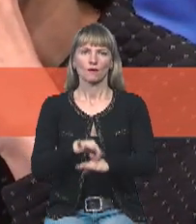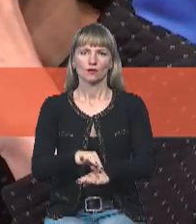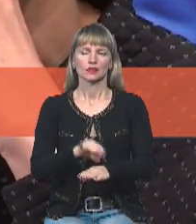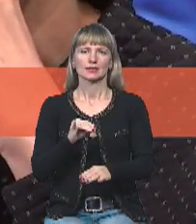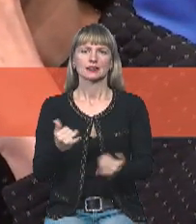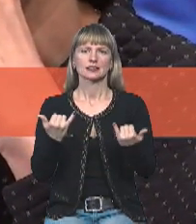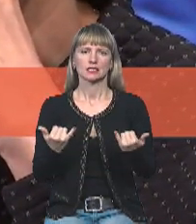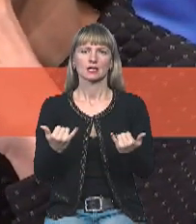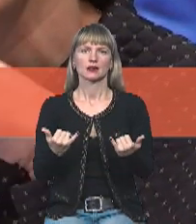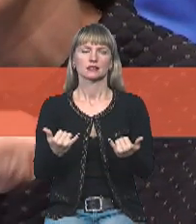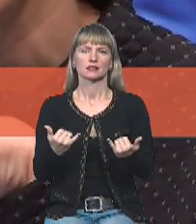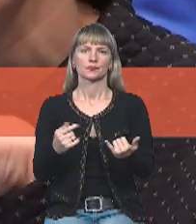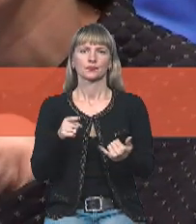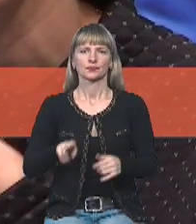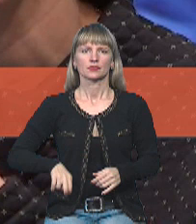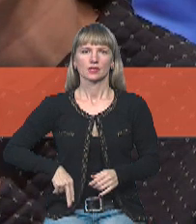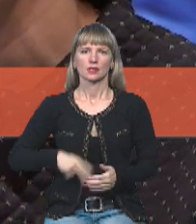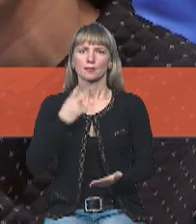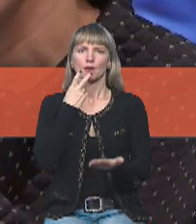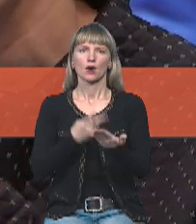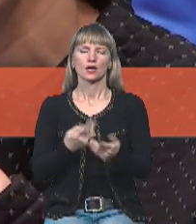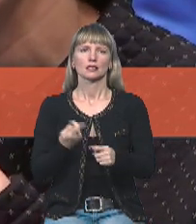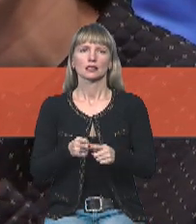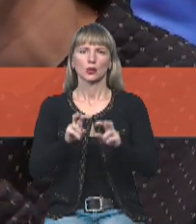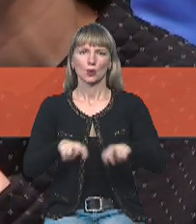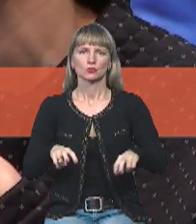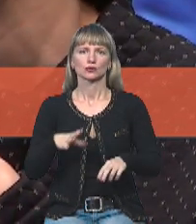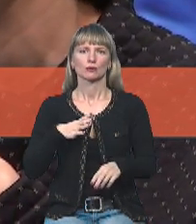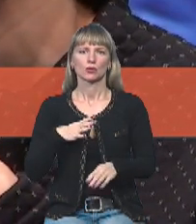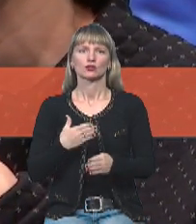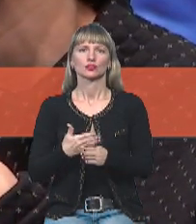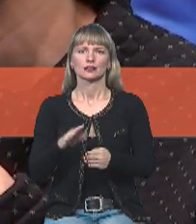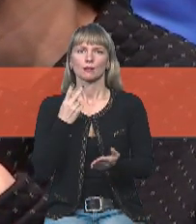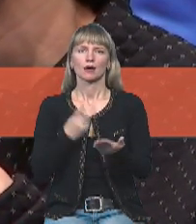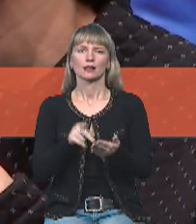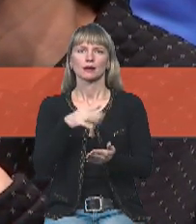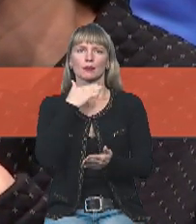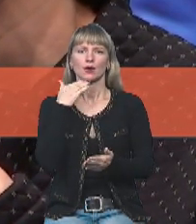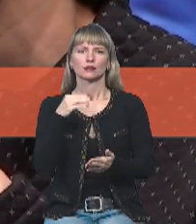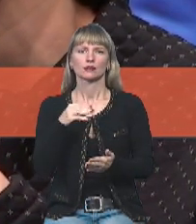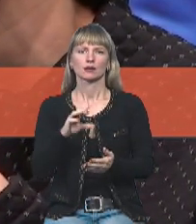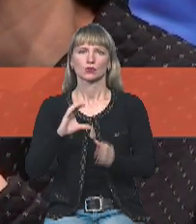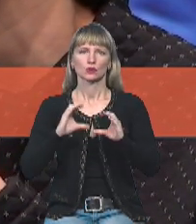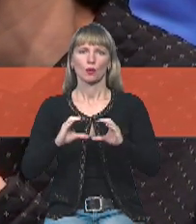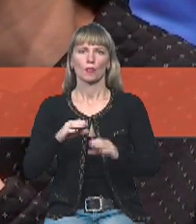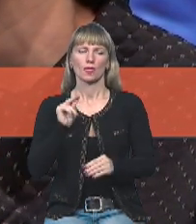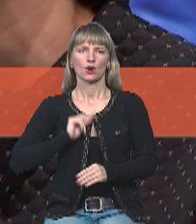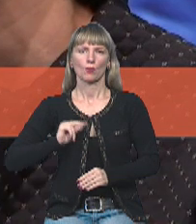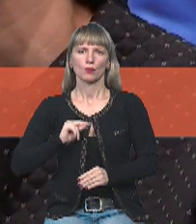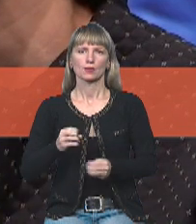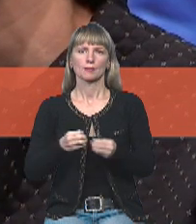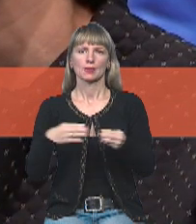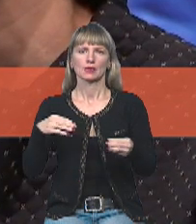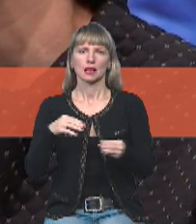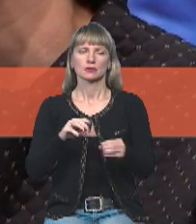зараз вони, директор показує ці досліди, що вони проводили, ну, частину показує, там багатотомна робота,